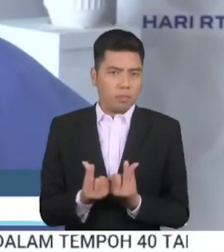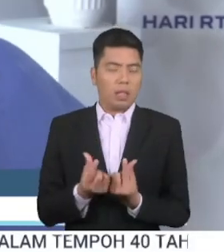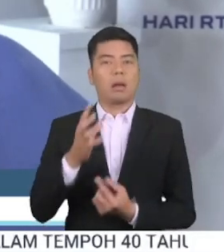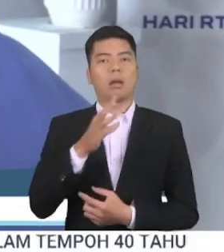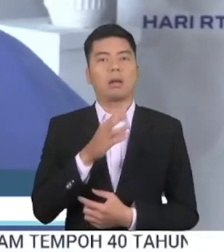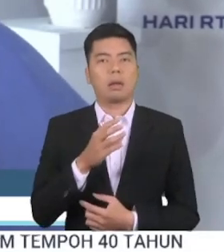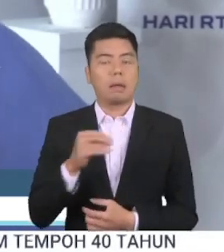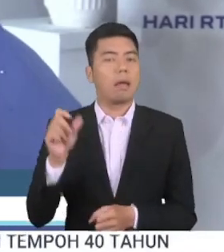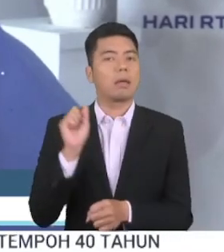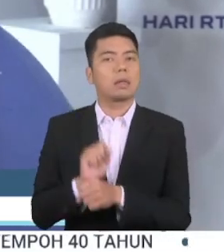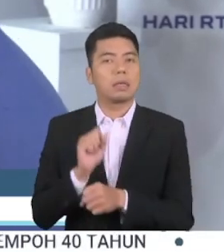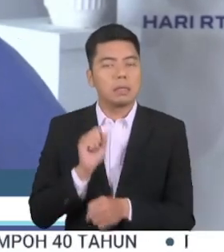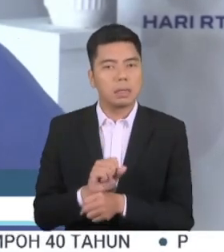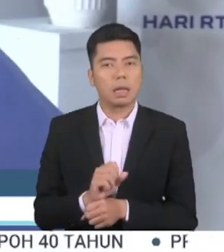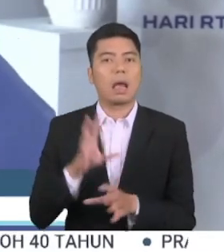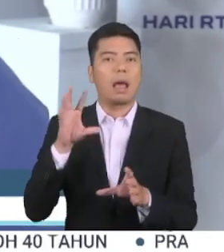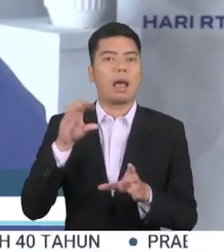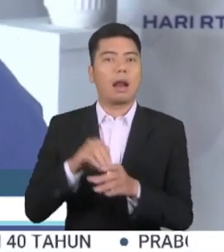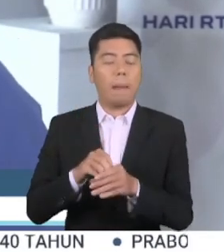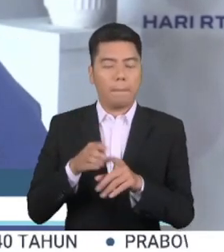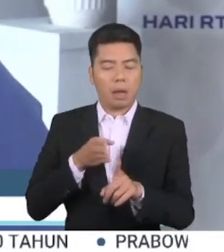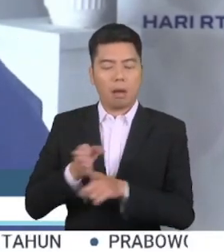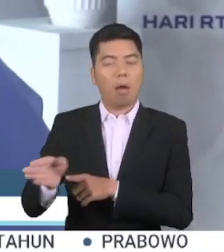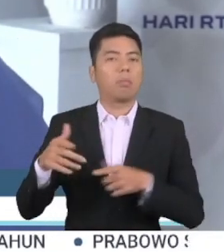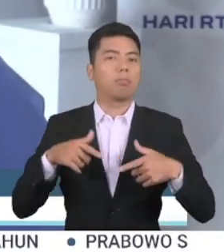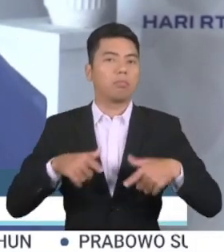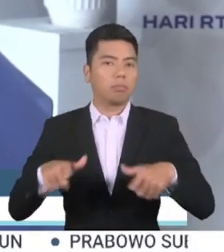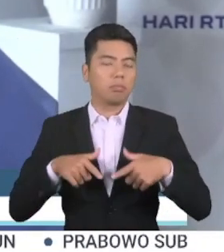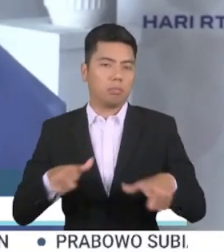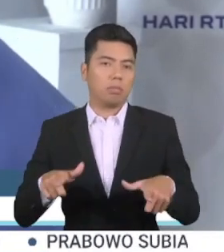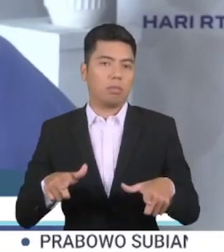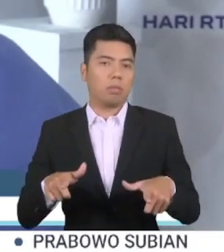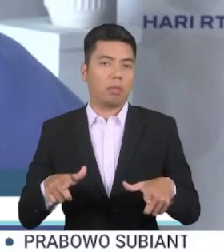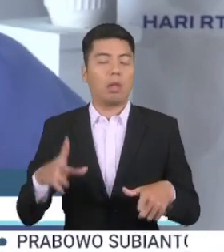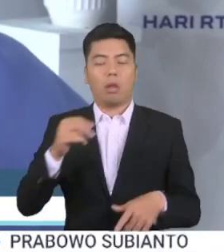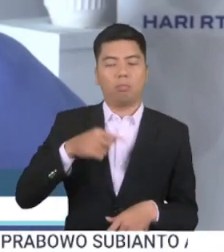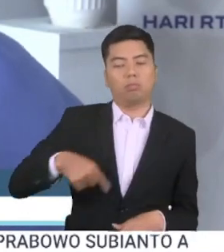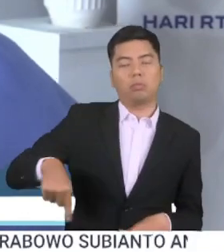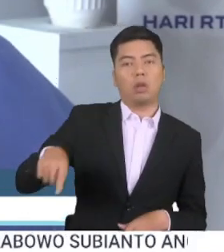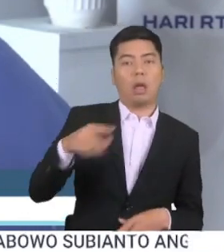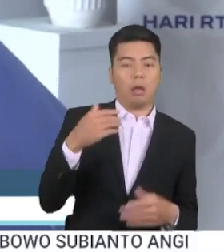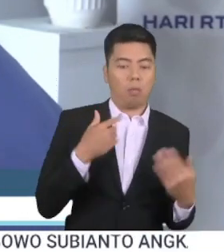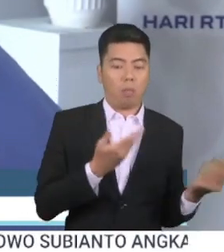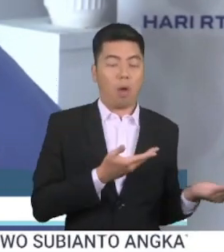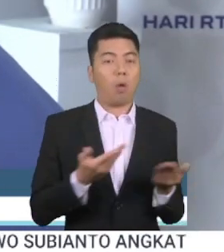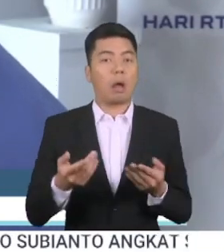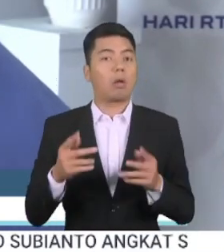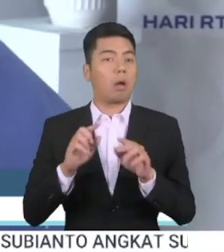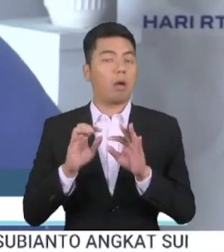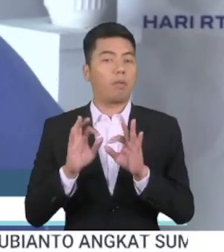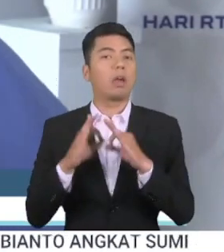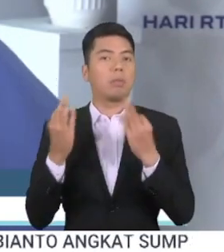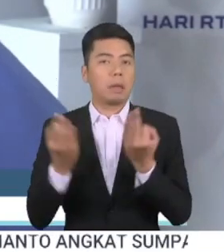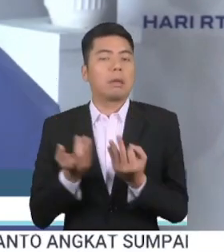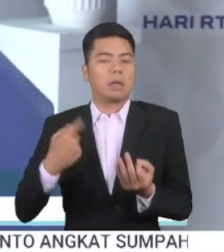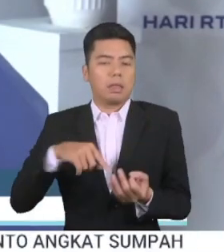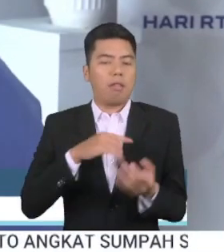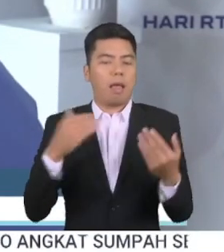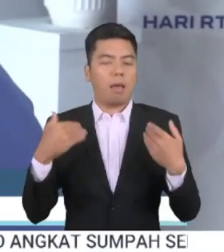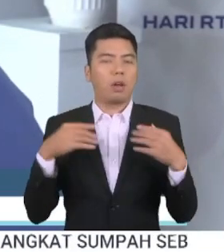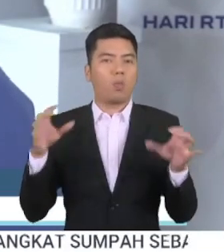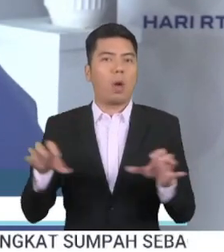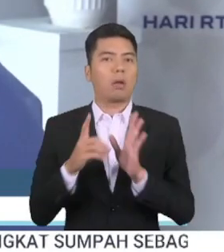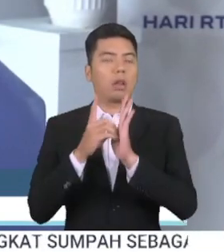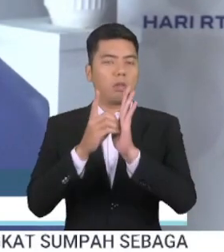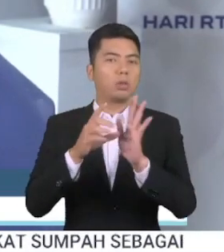juga kejaya di dalam bidang perkayuan. Ada samping itu, bagi mereka yang membawa keluarga, kita ada beberapa demonstrasi,